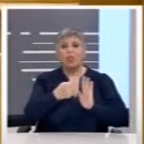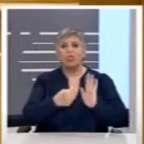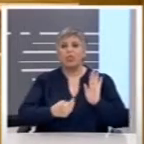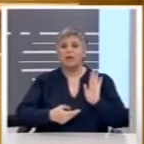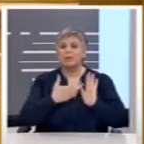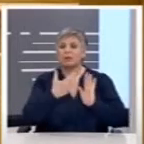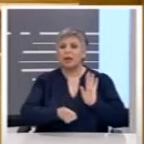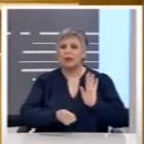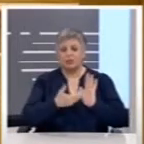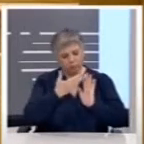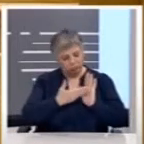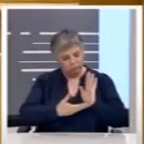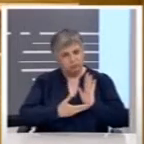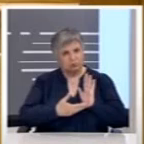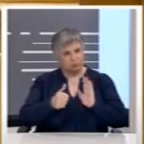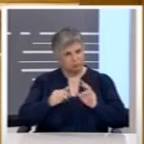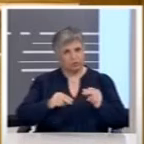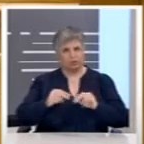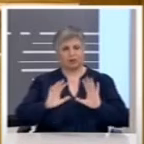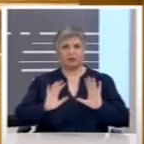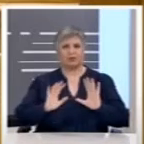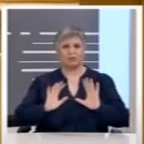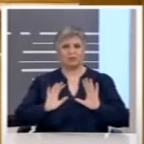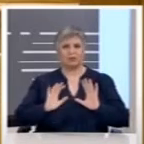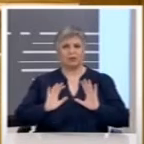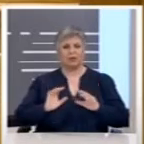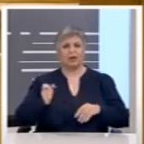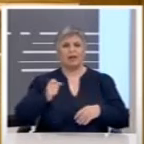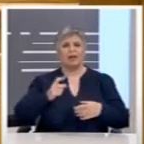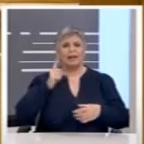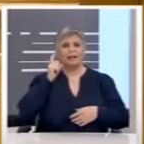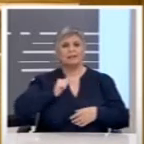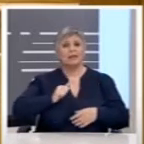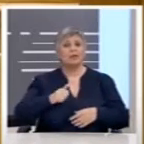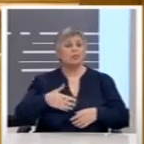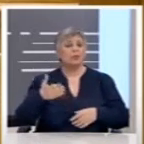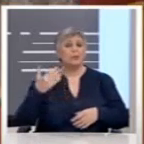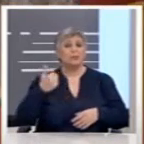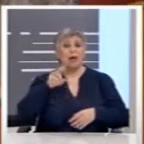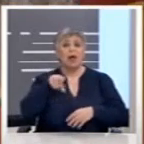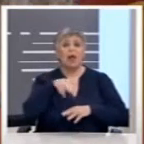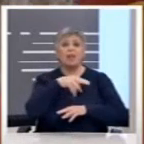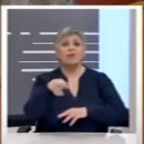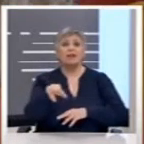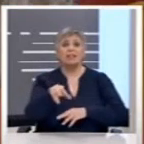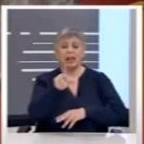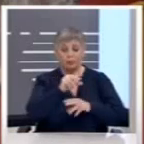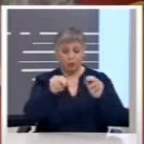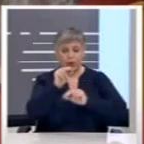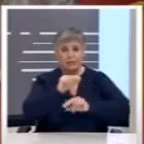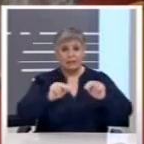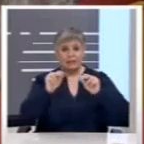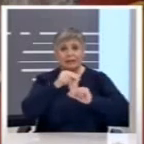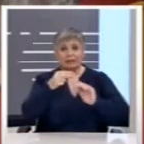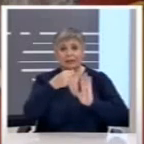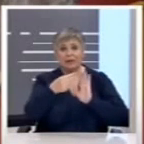κυπριακό πρόβλημα μετά τη διάσκεψη της Ελβετίας. Είναι ολοφάνερο ότι τα προβλήματα είναι